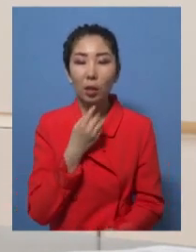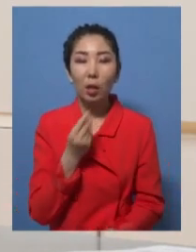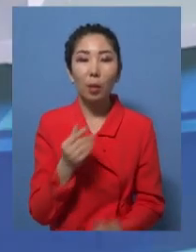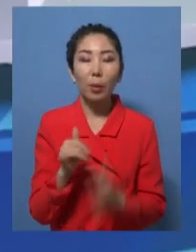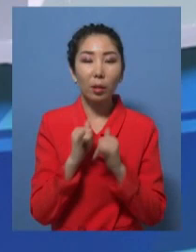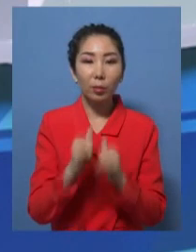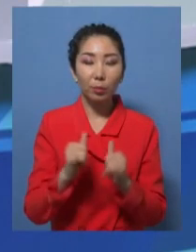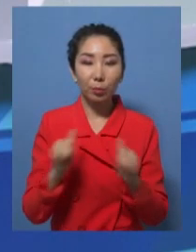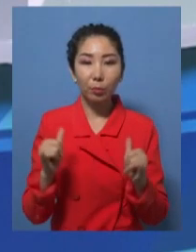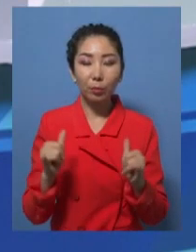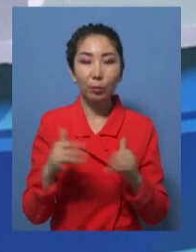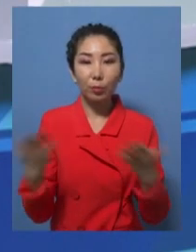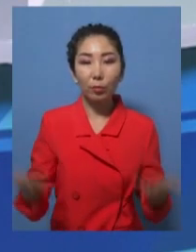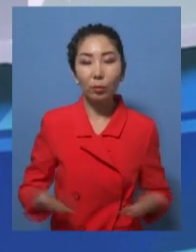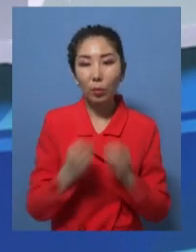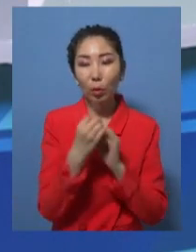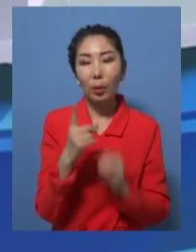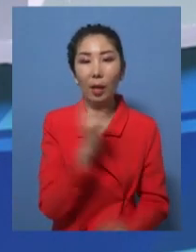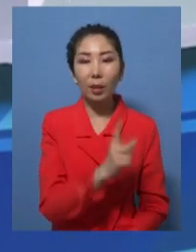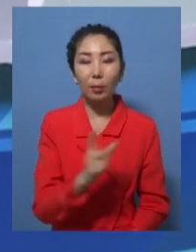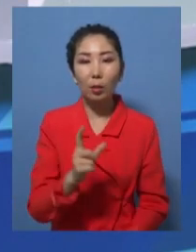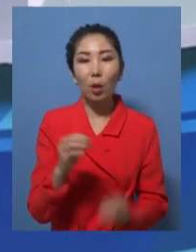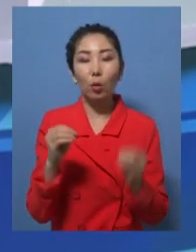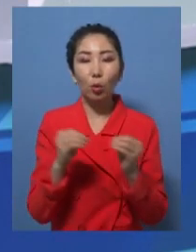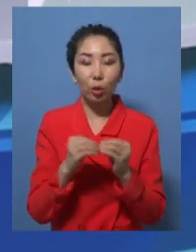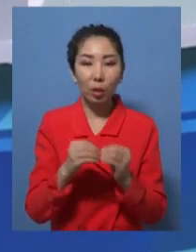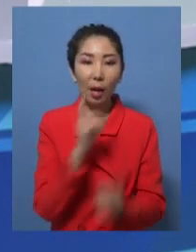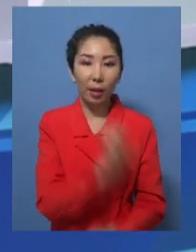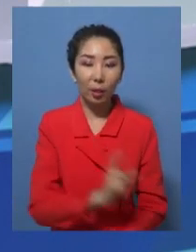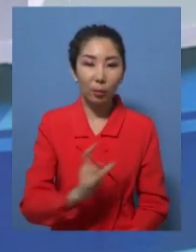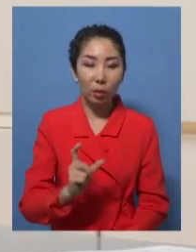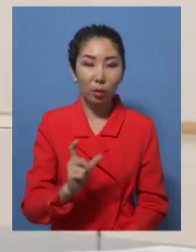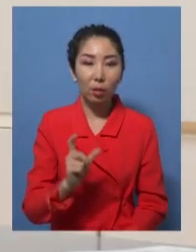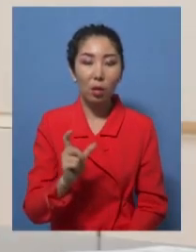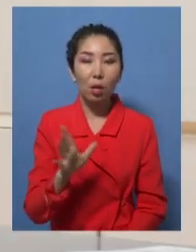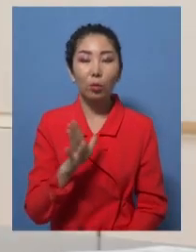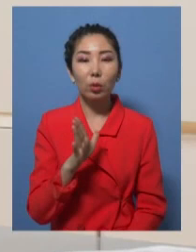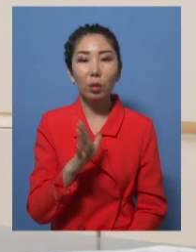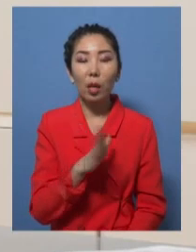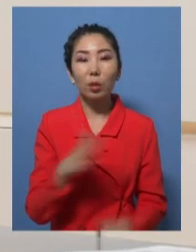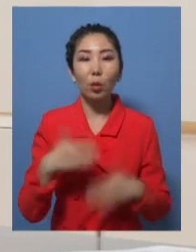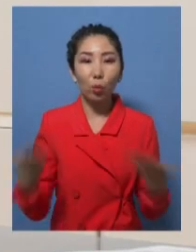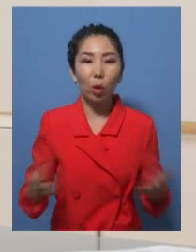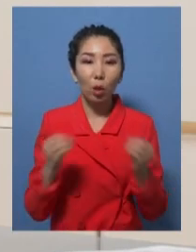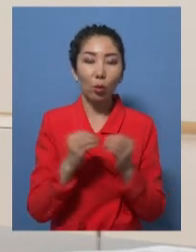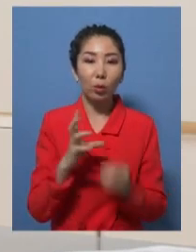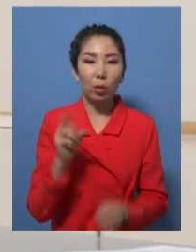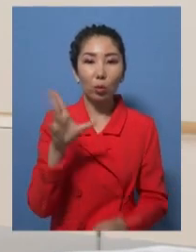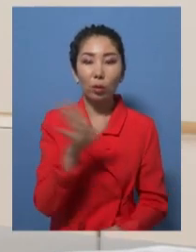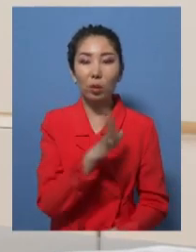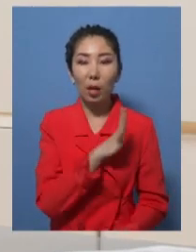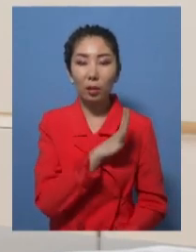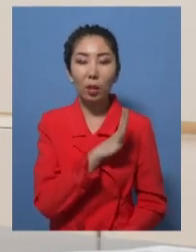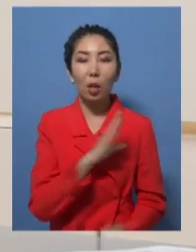малмен күнелтіс жасап отырғандарға. 11 адамның, 10 адамның мүлкі, 10 адамның тағдыры, 10 адамның әлеуметтік жағдайы